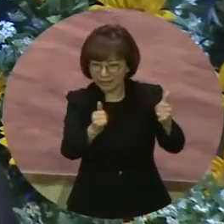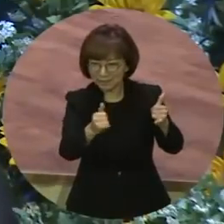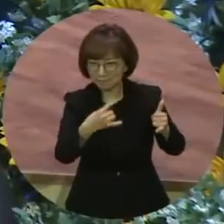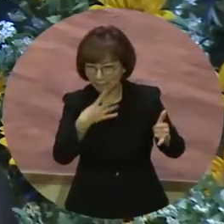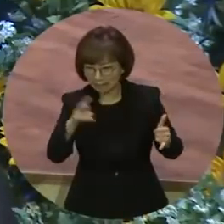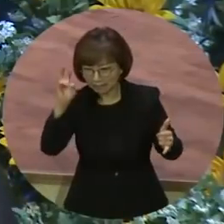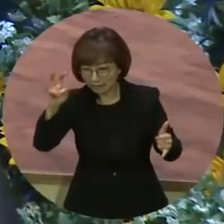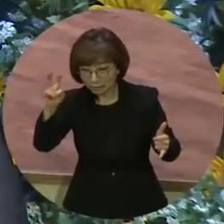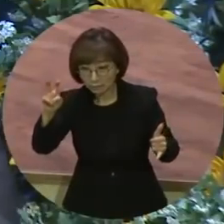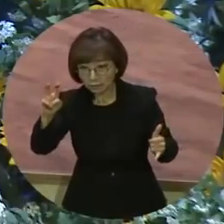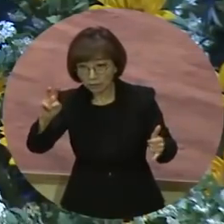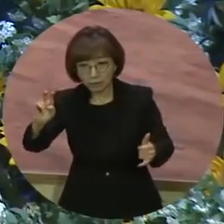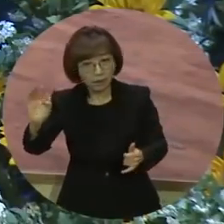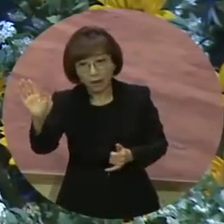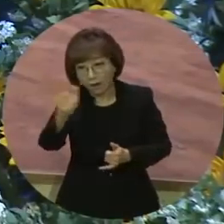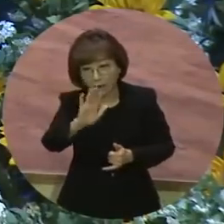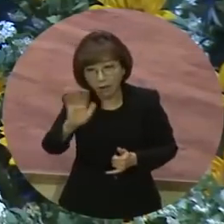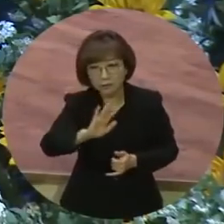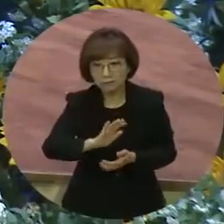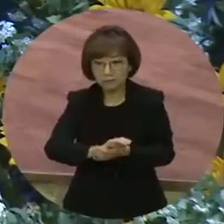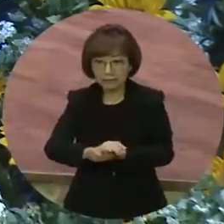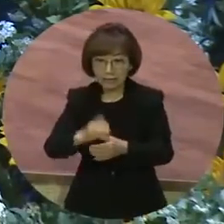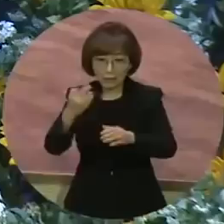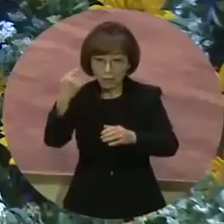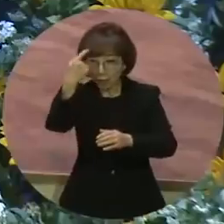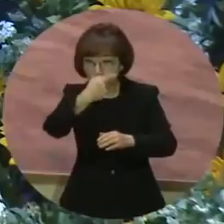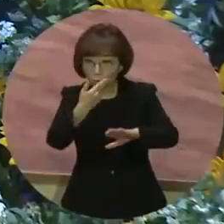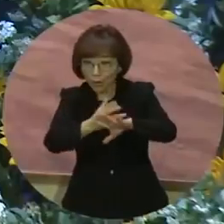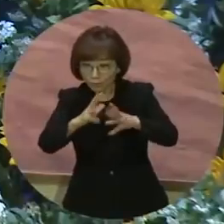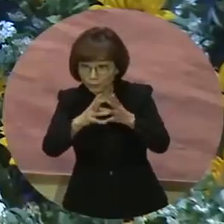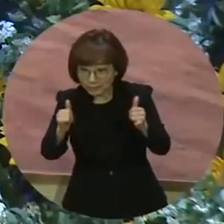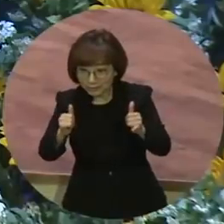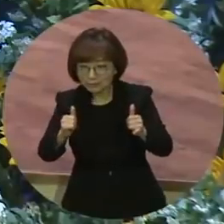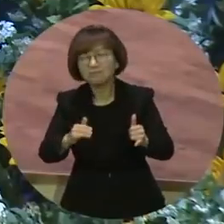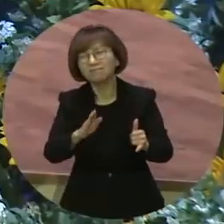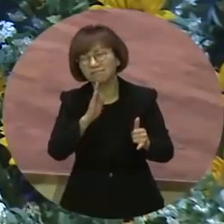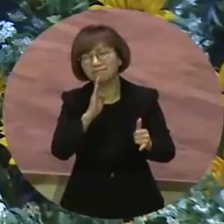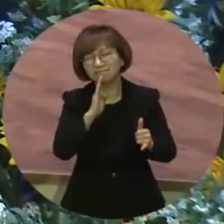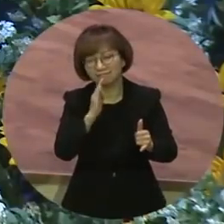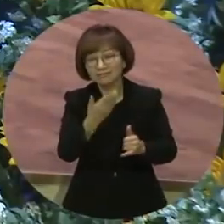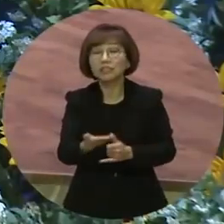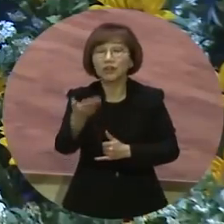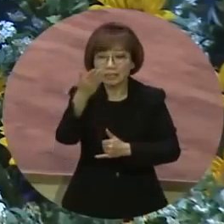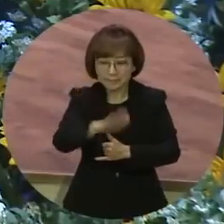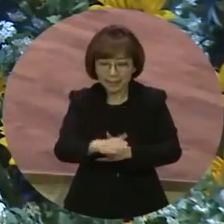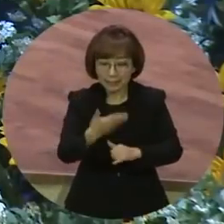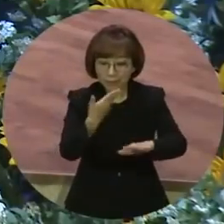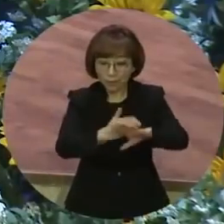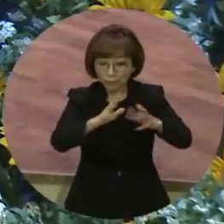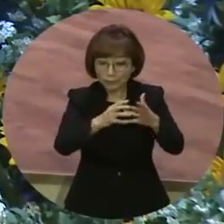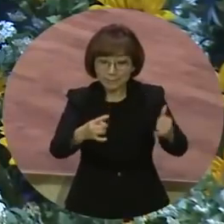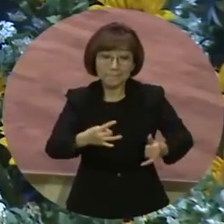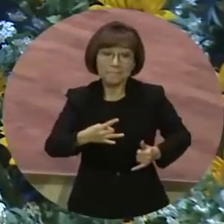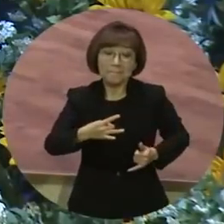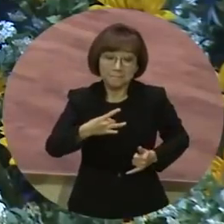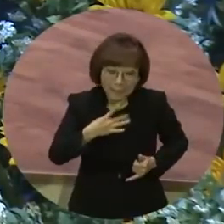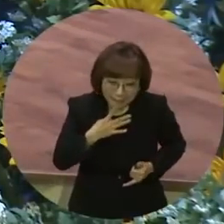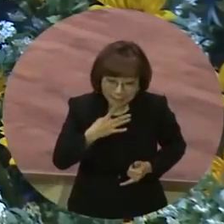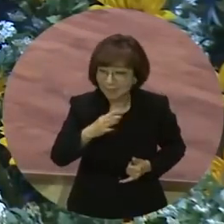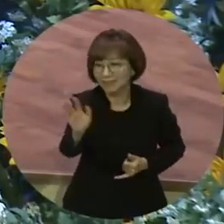국한하려고는 다민족이 한정을 지키는 분들이 있어요. 물론 다민족도 237 나라예요. 다민족도 237